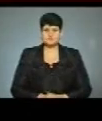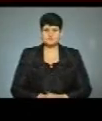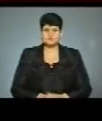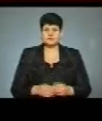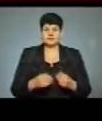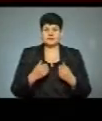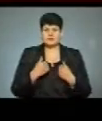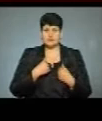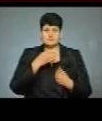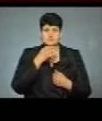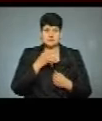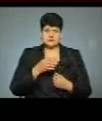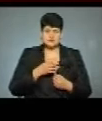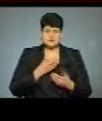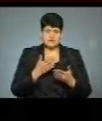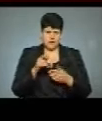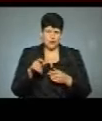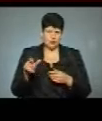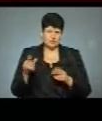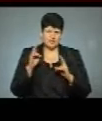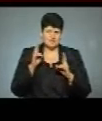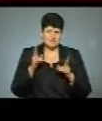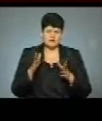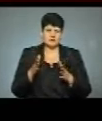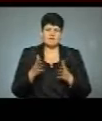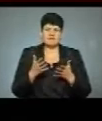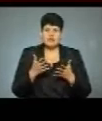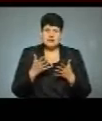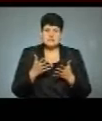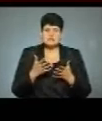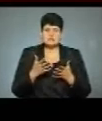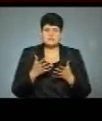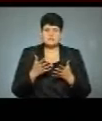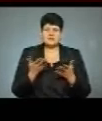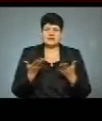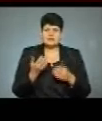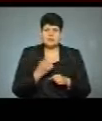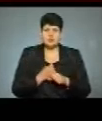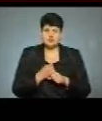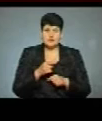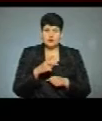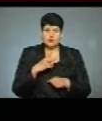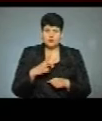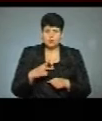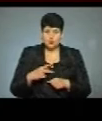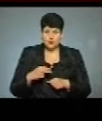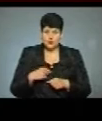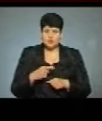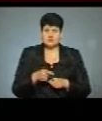Нам повідомили, якісь люди там, не знаю, якими шляхами вияснили, де працювала його дочка, хтось там, чи